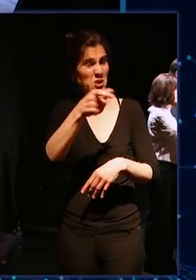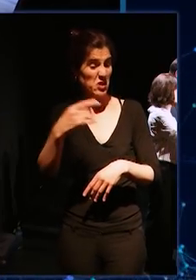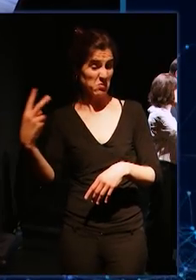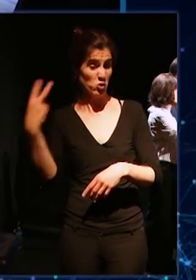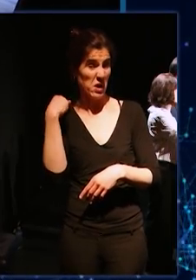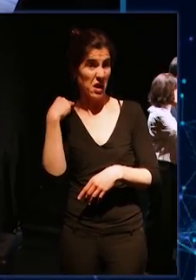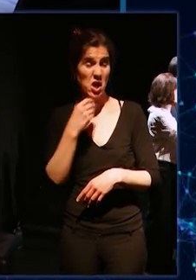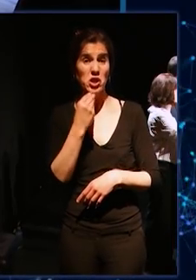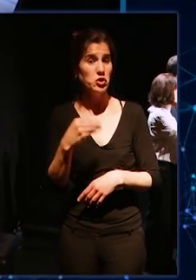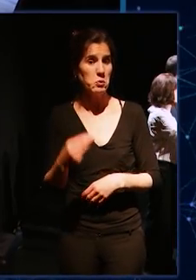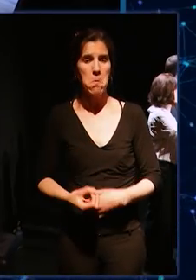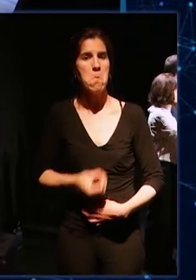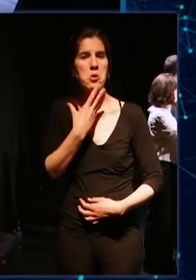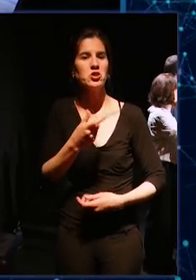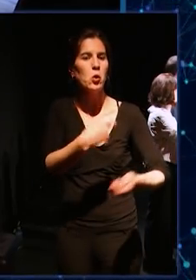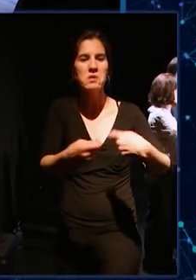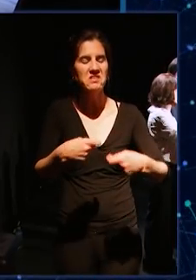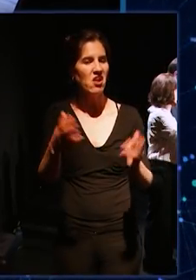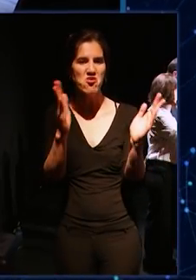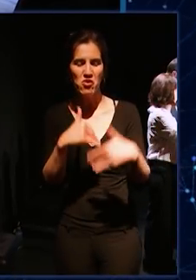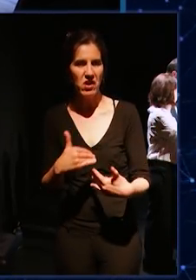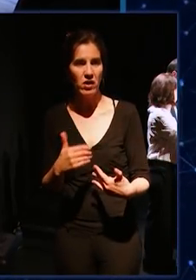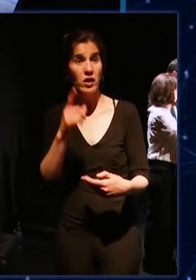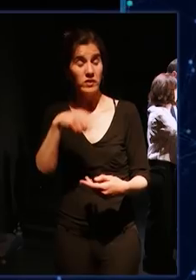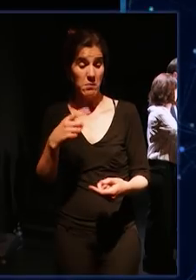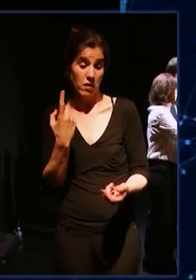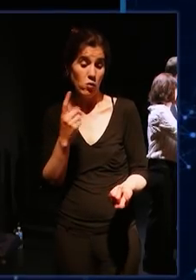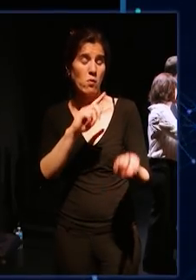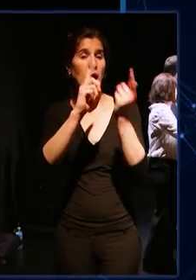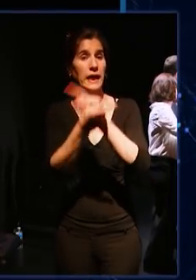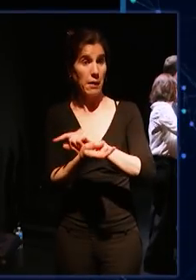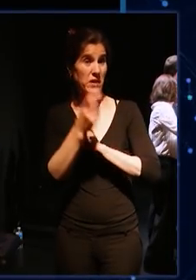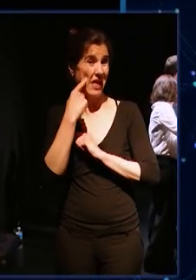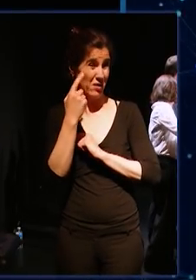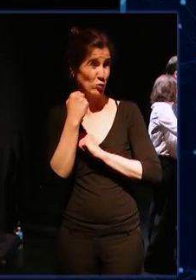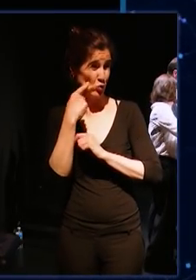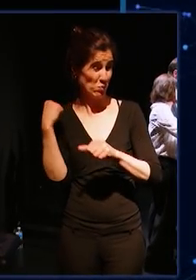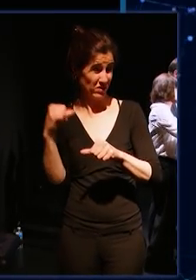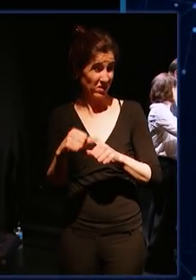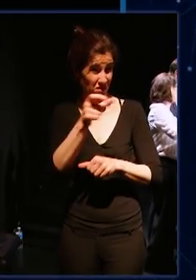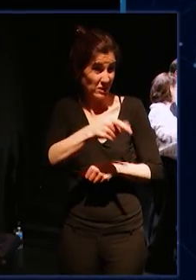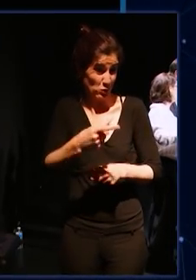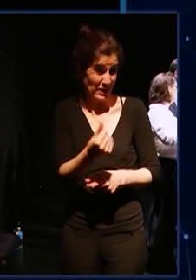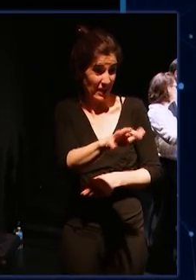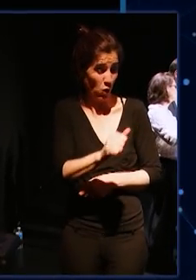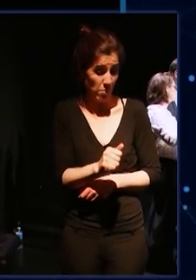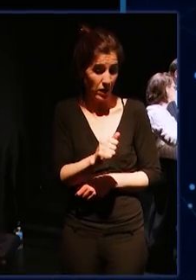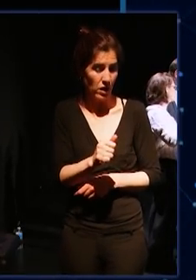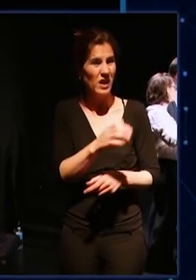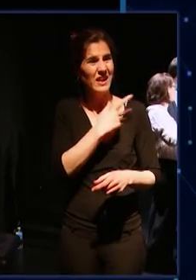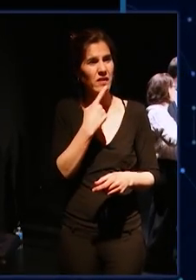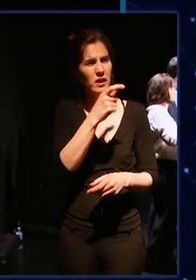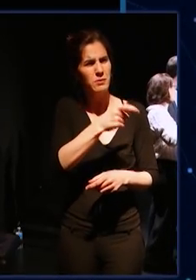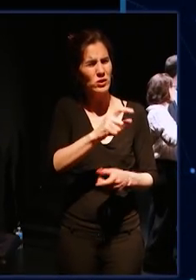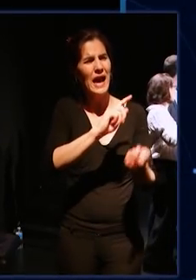joves no tenen aquesta vocació comercial, i a més hi ha hagut un canvi d'hàbits dels compradors. No només en el que compraven, sinó d'on